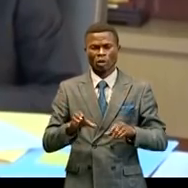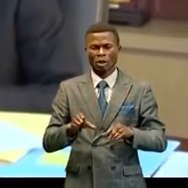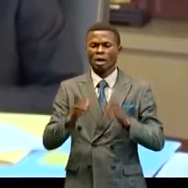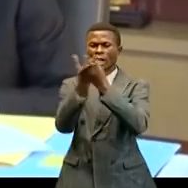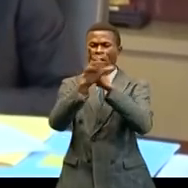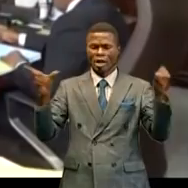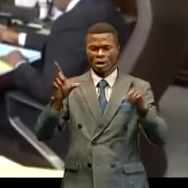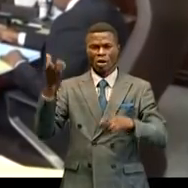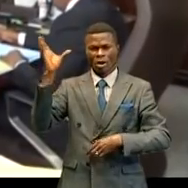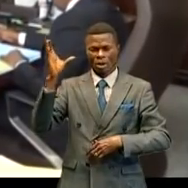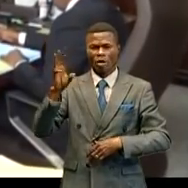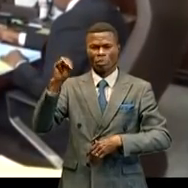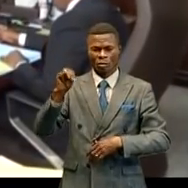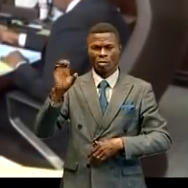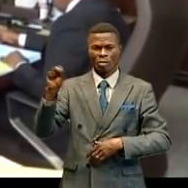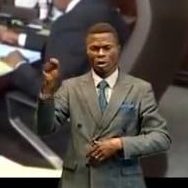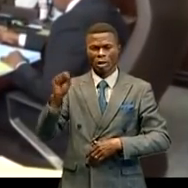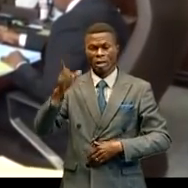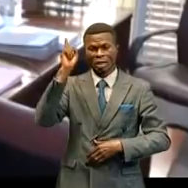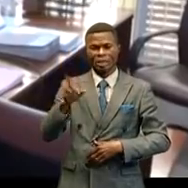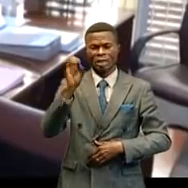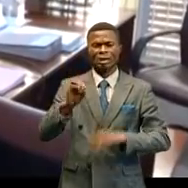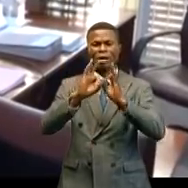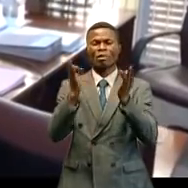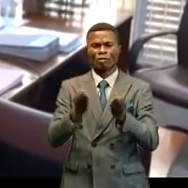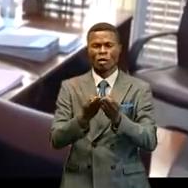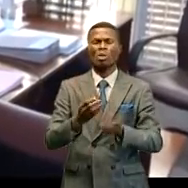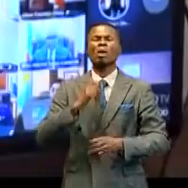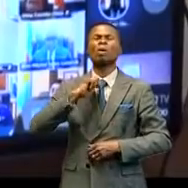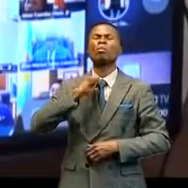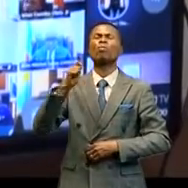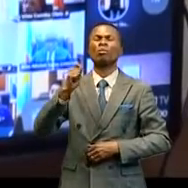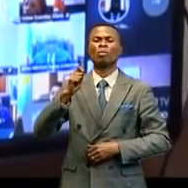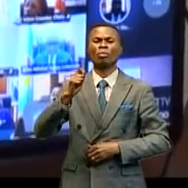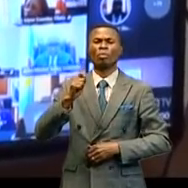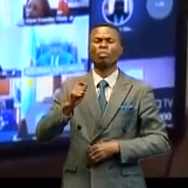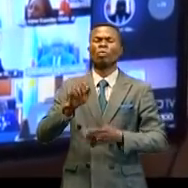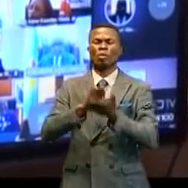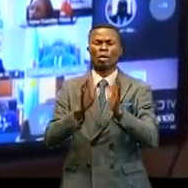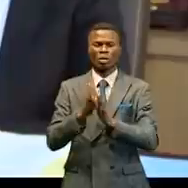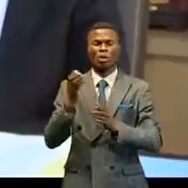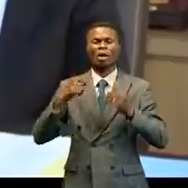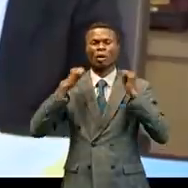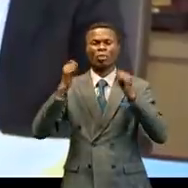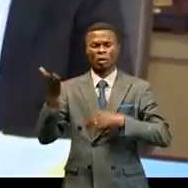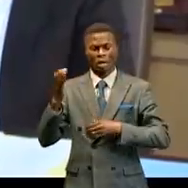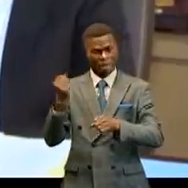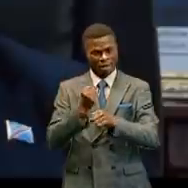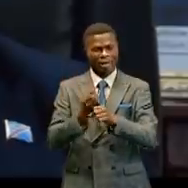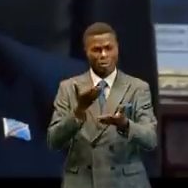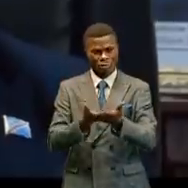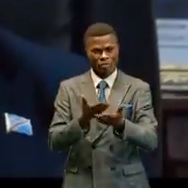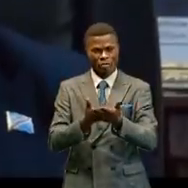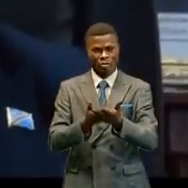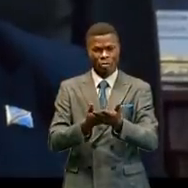dans la localité de Machini 150 familles d'otages des mains des ADF. Cette opération